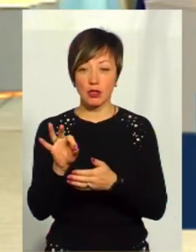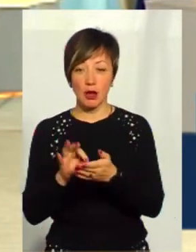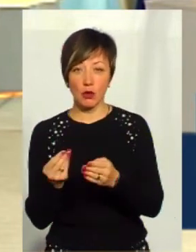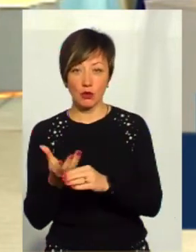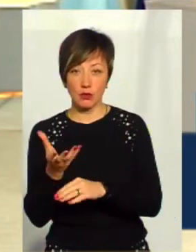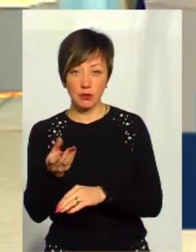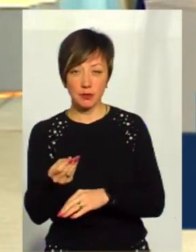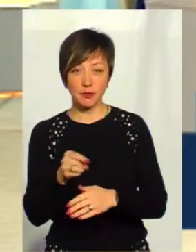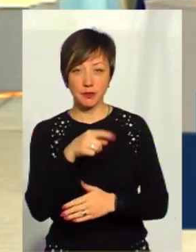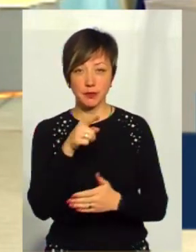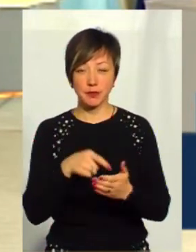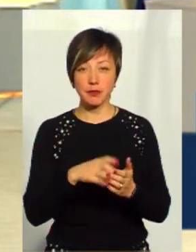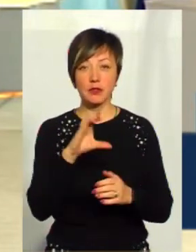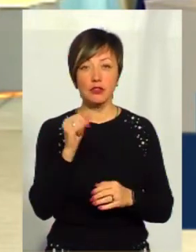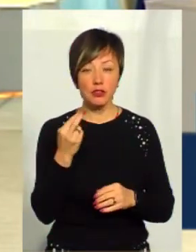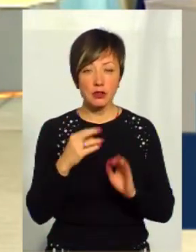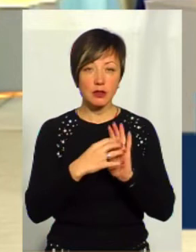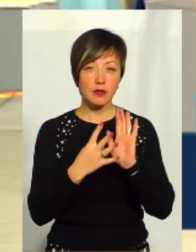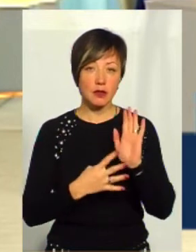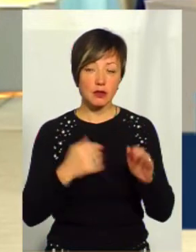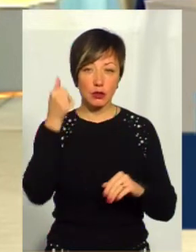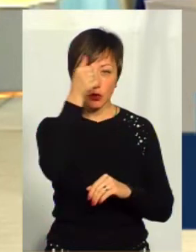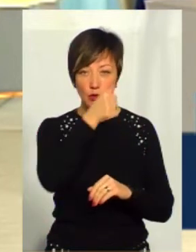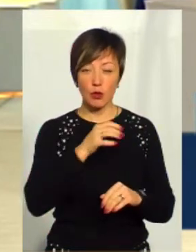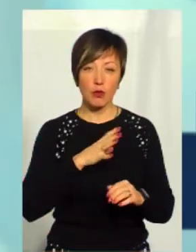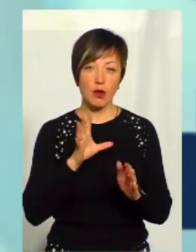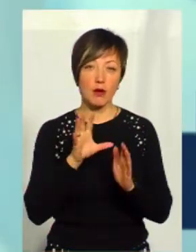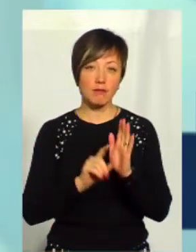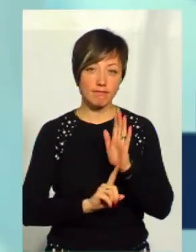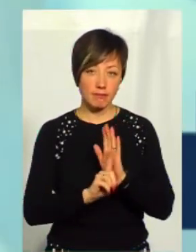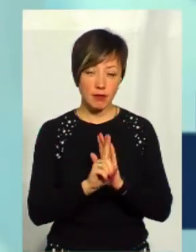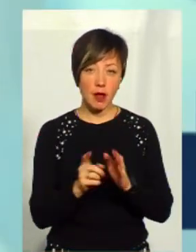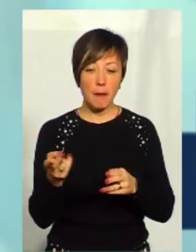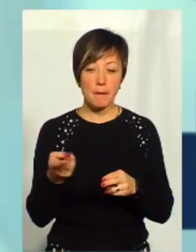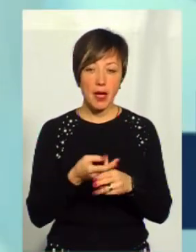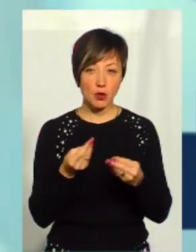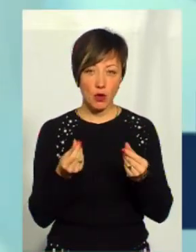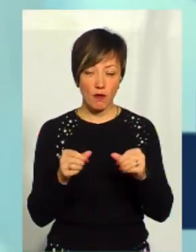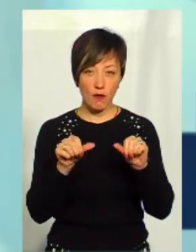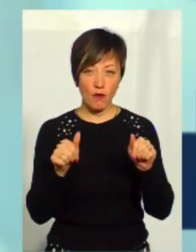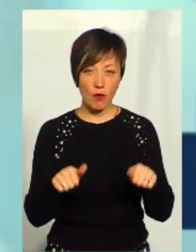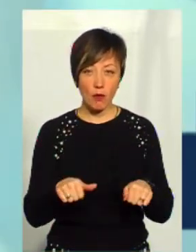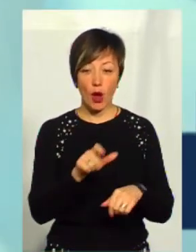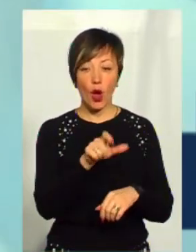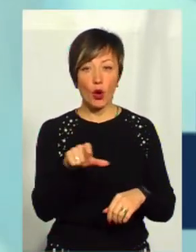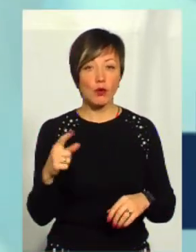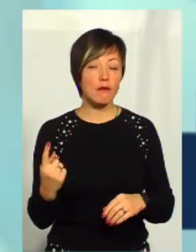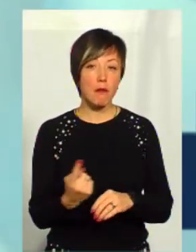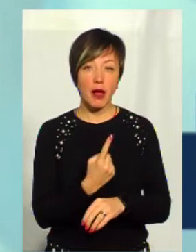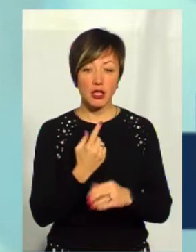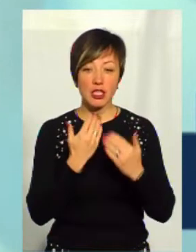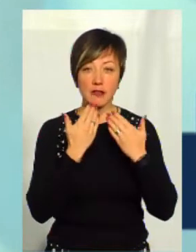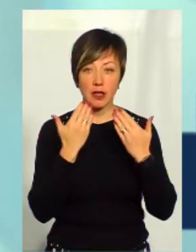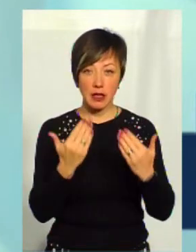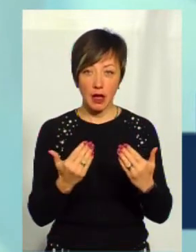з січня 2019 року була запроваджена безготівкова форма. Громадяни, які вперше зверталися за наданням